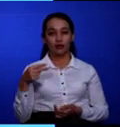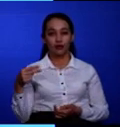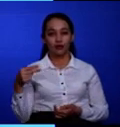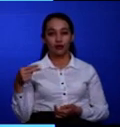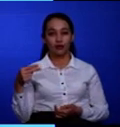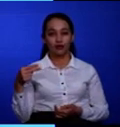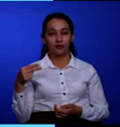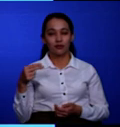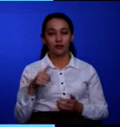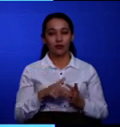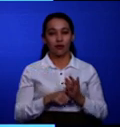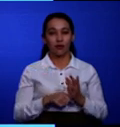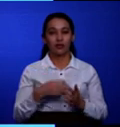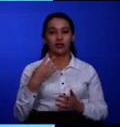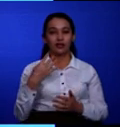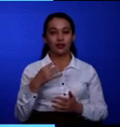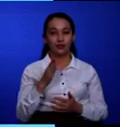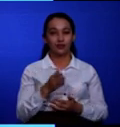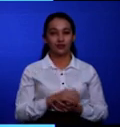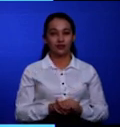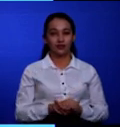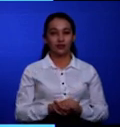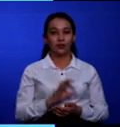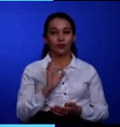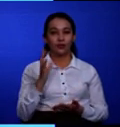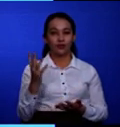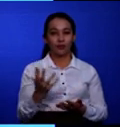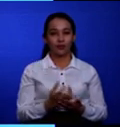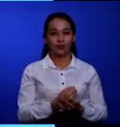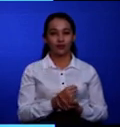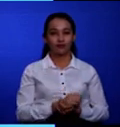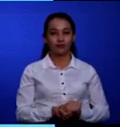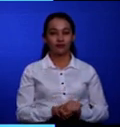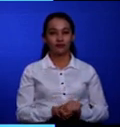barakalla 640. Buni ham siz to'g'ri topdingiz.